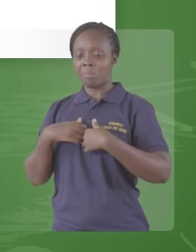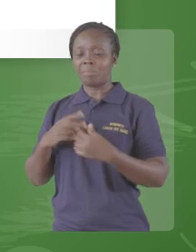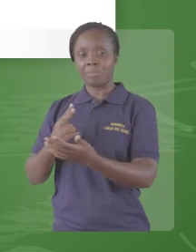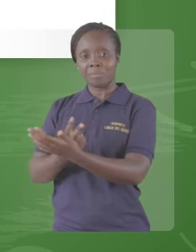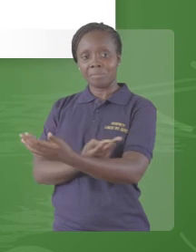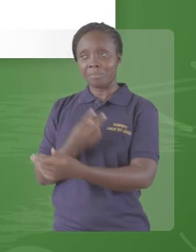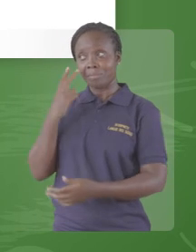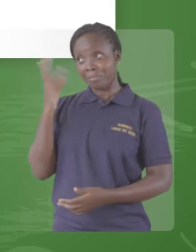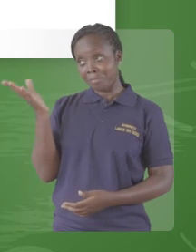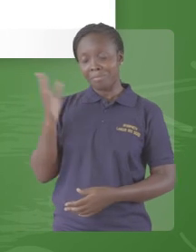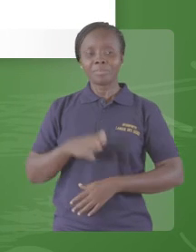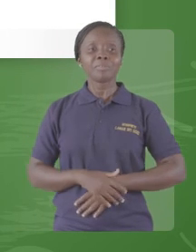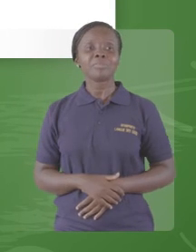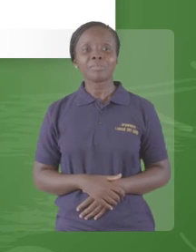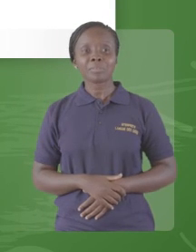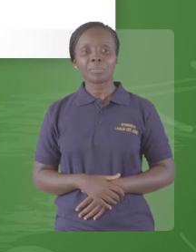l'avancée du désert.